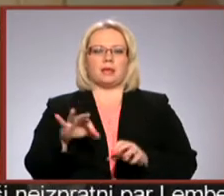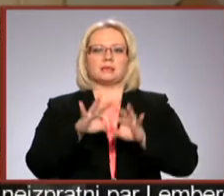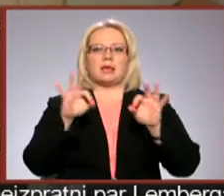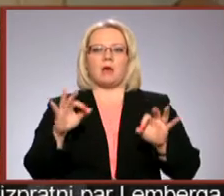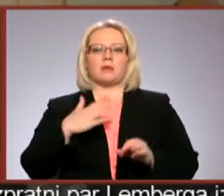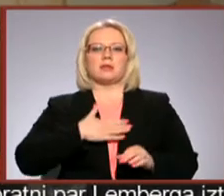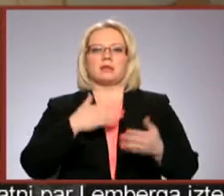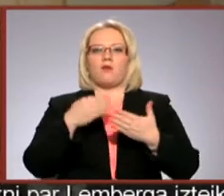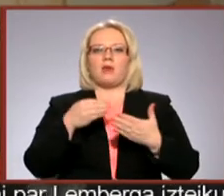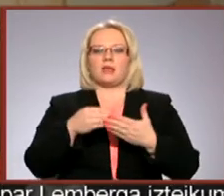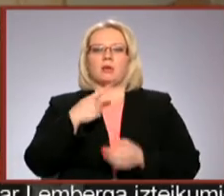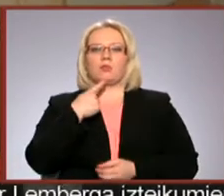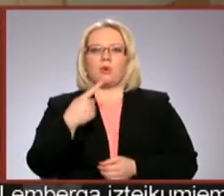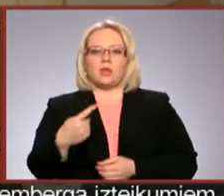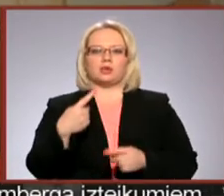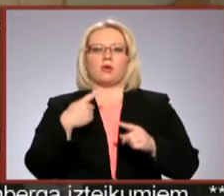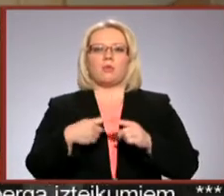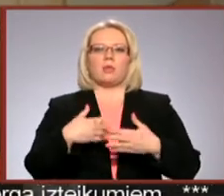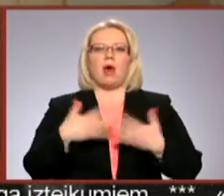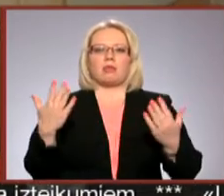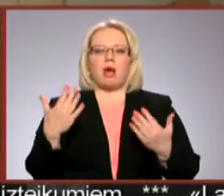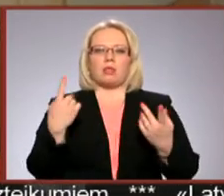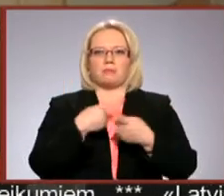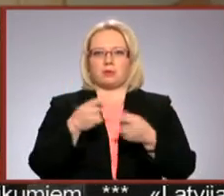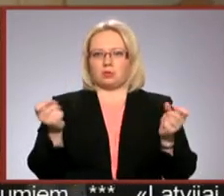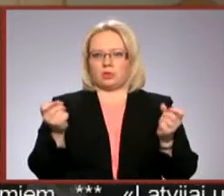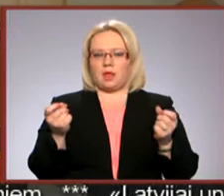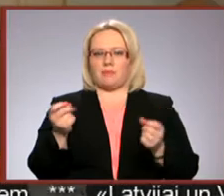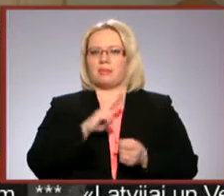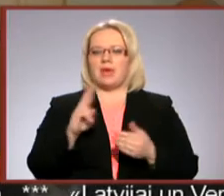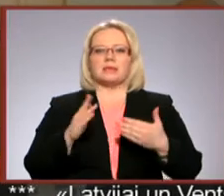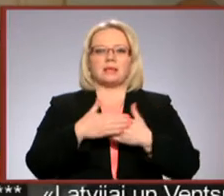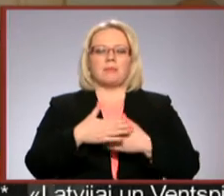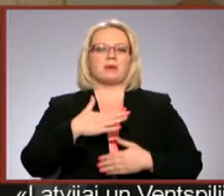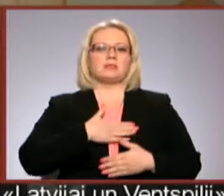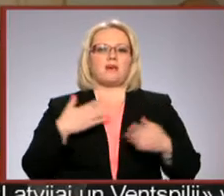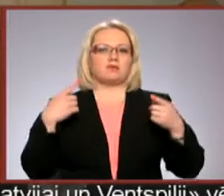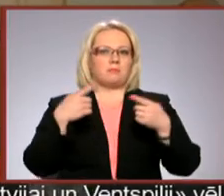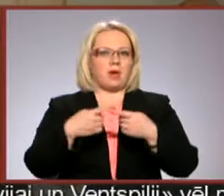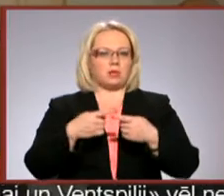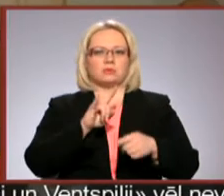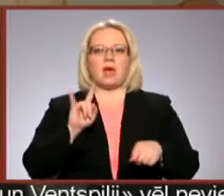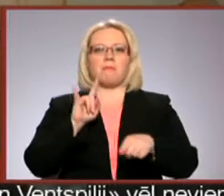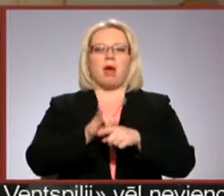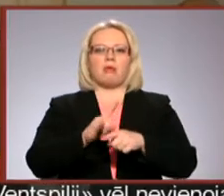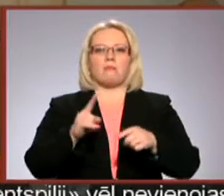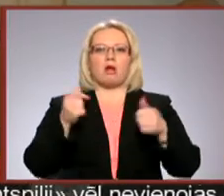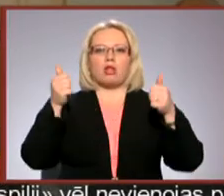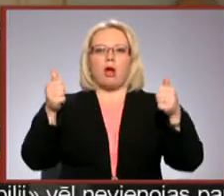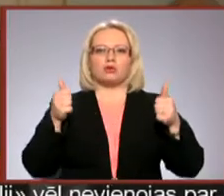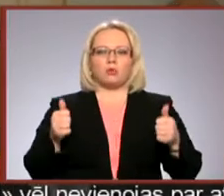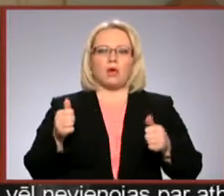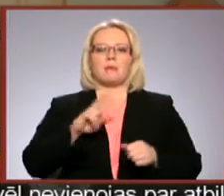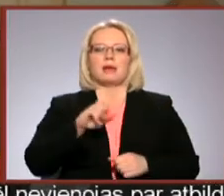savu vērtību noteikšanu un atklāti to pasludinām. Neslēpjam savus mērķus, nemānām ar lozungiem, kas